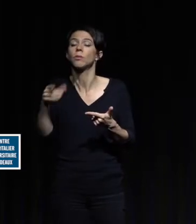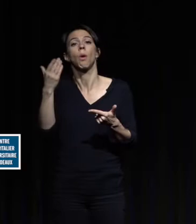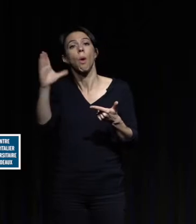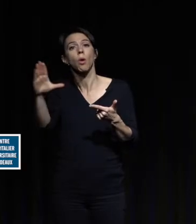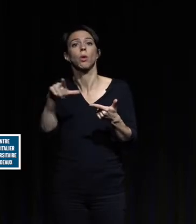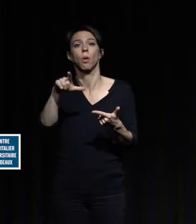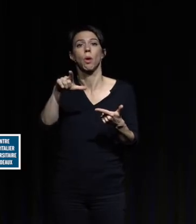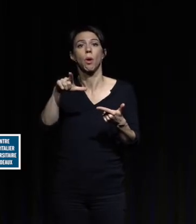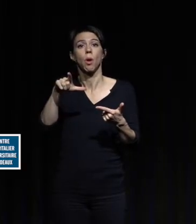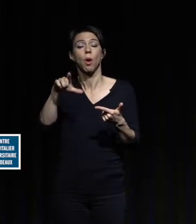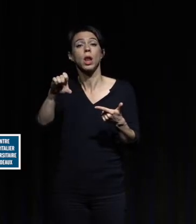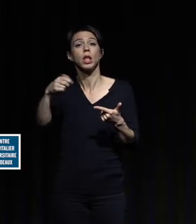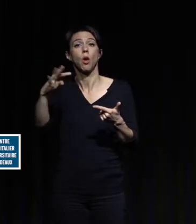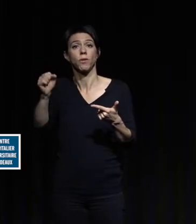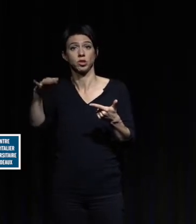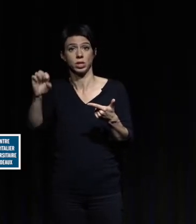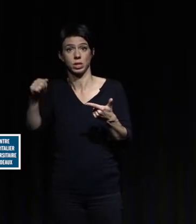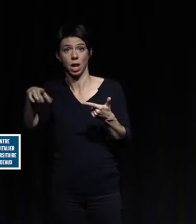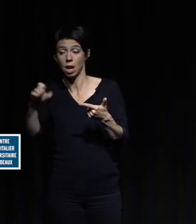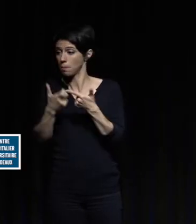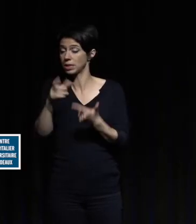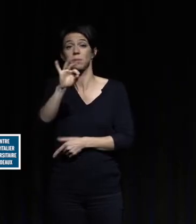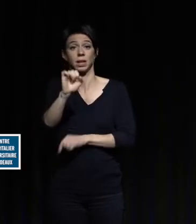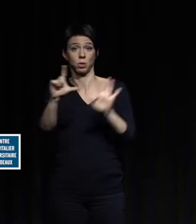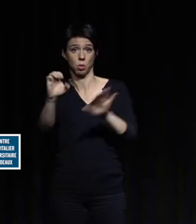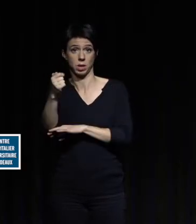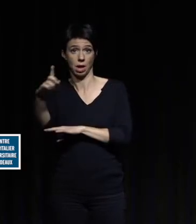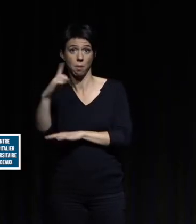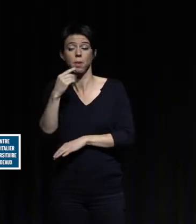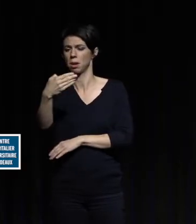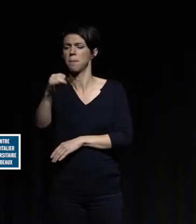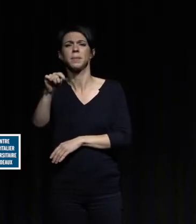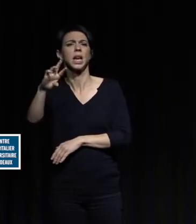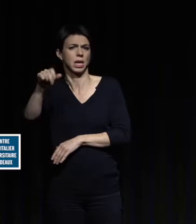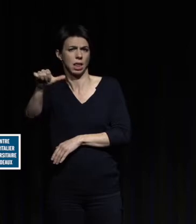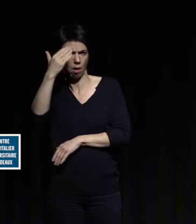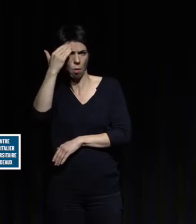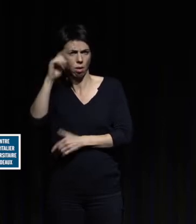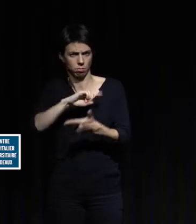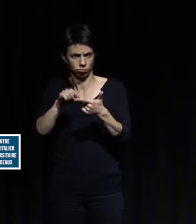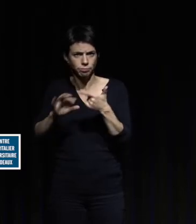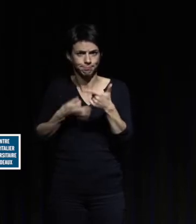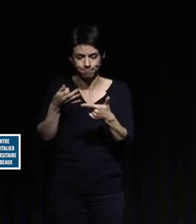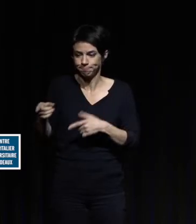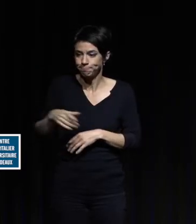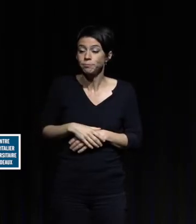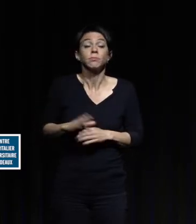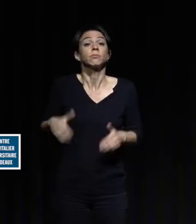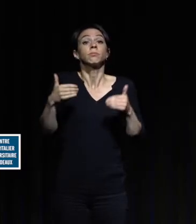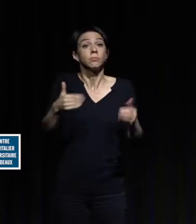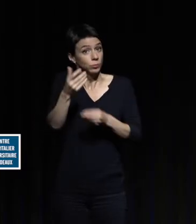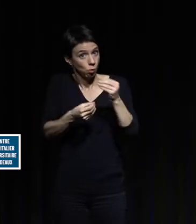lévonorgestrel. Celui qui est dosé à 52 mg s'appelle le Mirena. Et on a des traitements hormonaux de deuxième